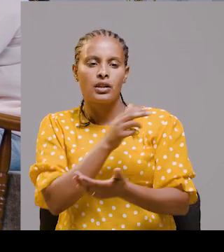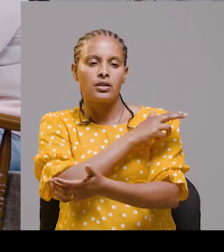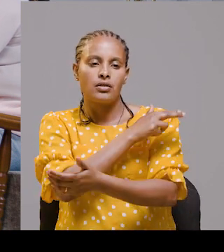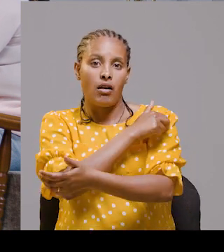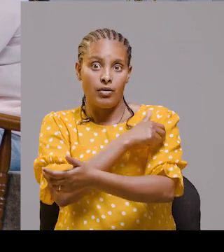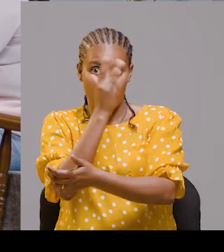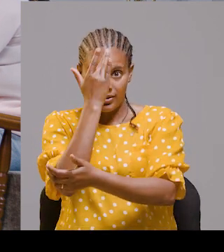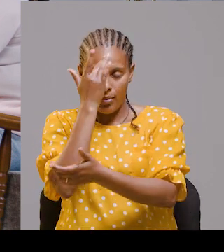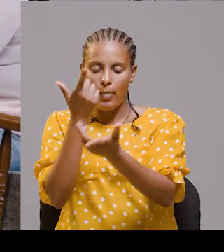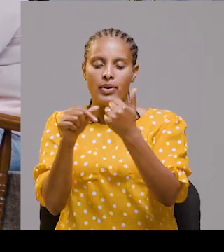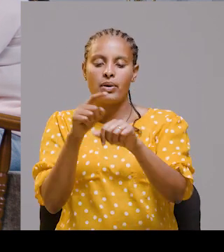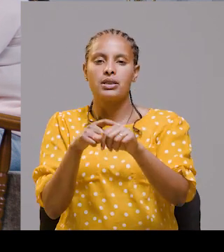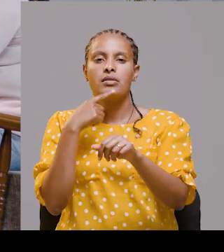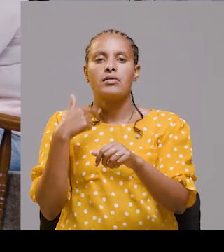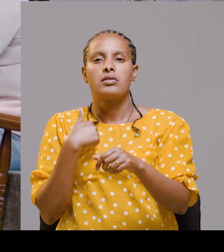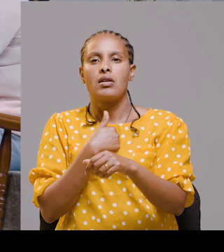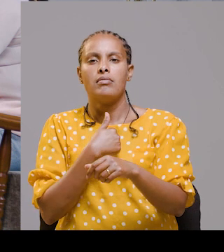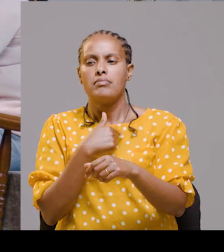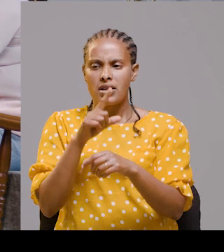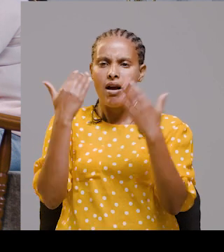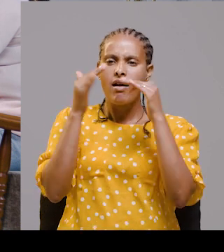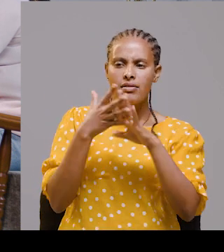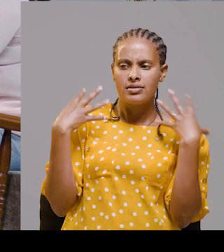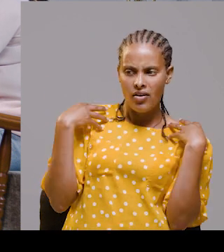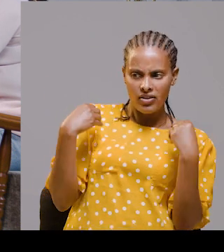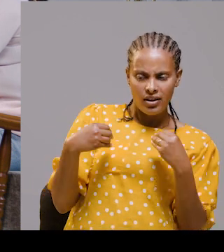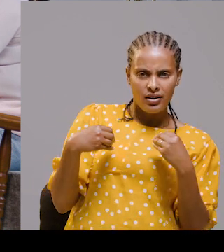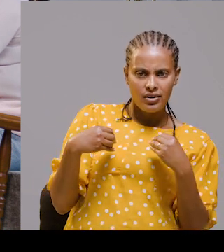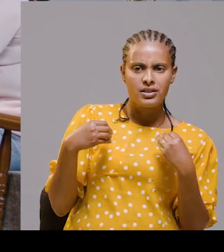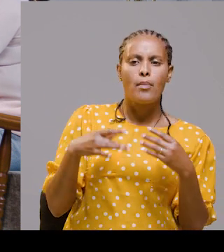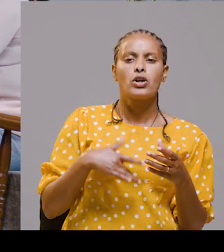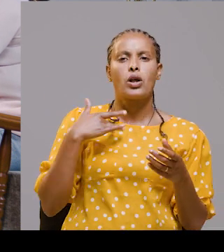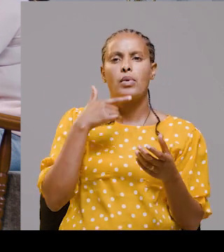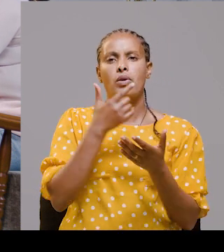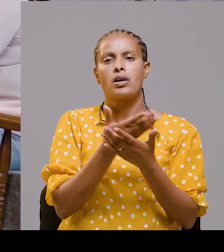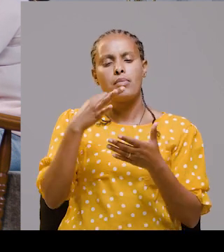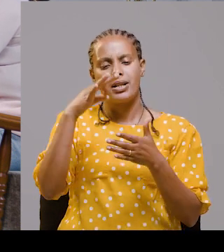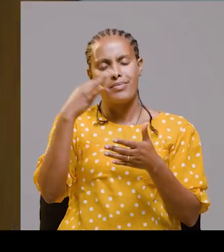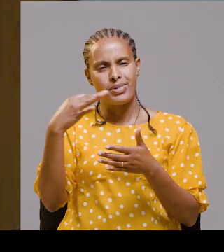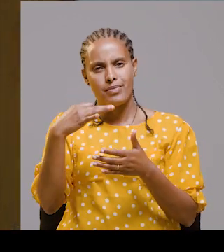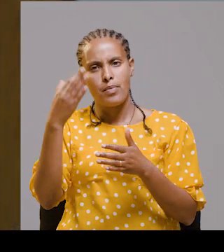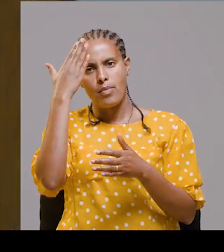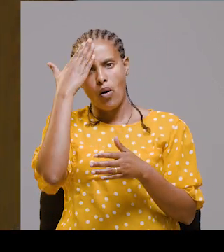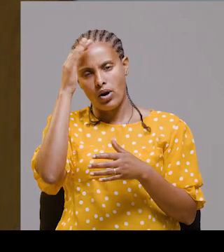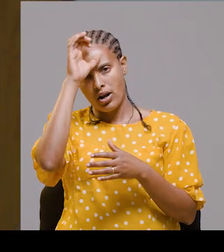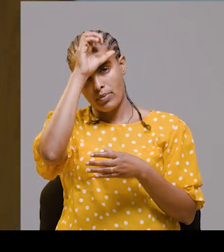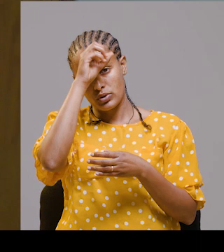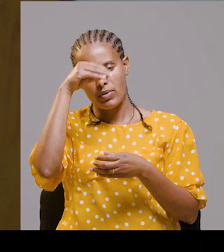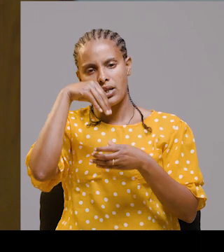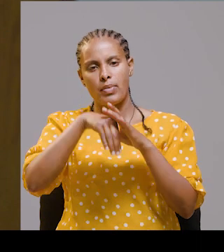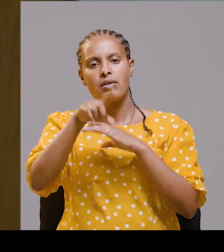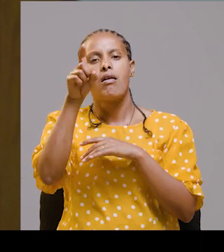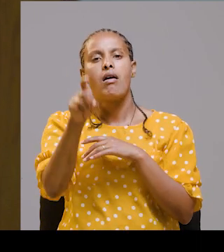ታካሚዎች ሲመጡ ማለት ነው ምን ያህል ሴፍቲ ይስማቸዋል ምን ያህል ደህንነት ይስማቸዋል የሚሉትን ነገሮች ሁሉ ከግምት ውስጥ